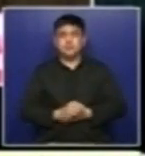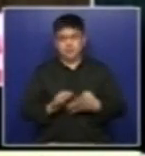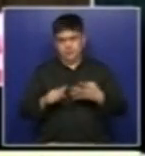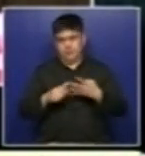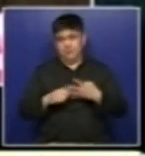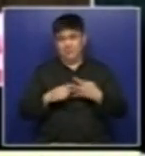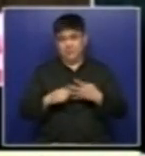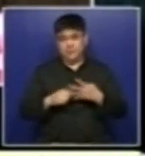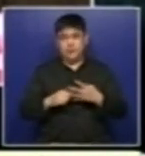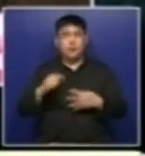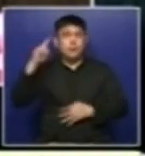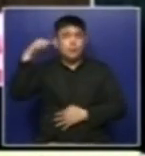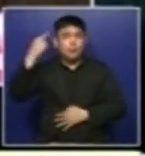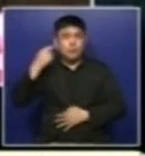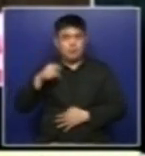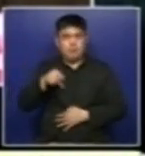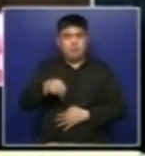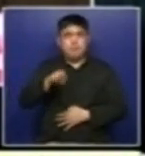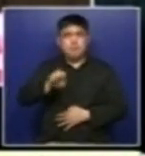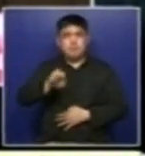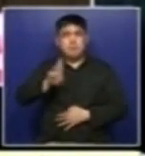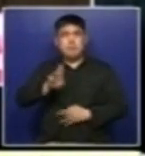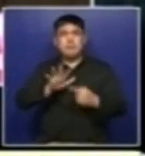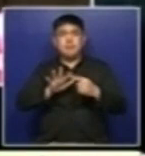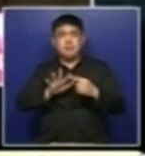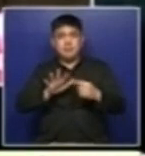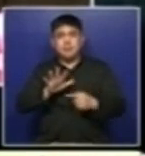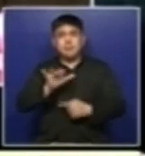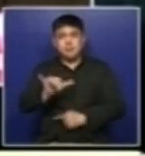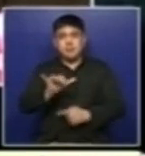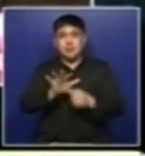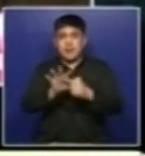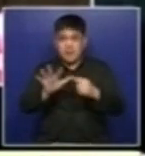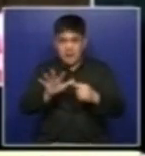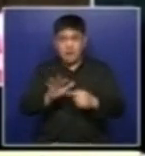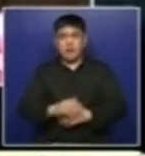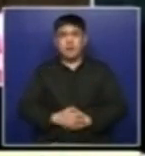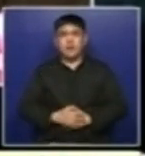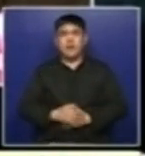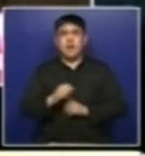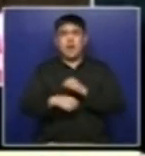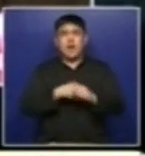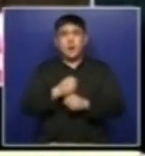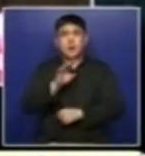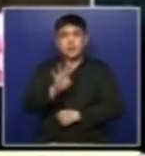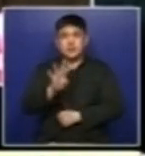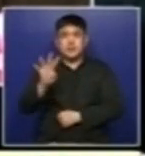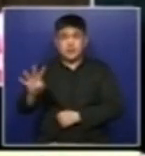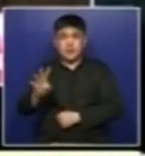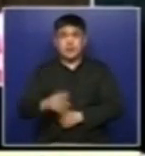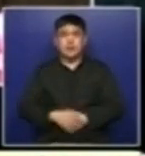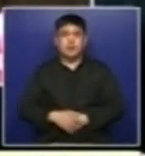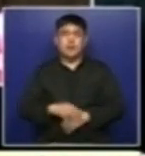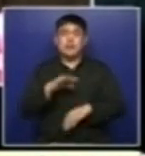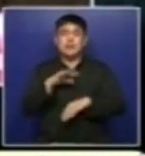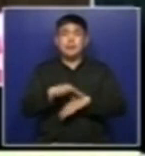ยานุ่มละมุนอายุ44ปีนะครับก็เป็นพนักงานแจก